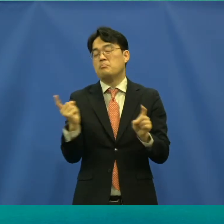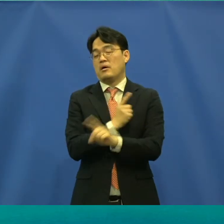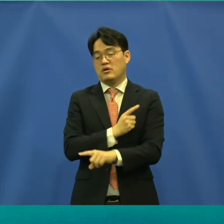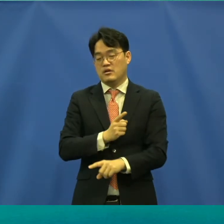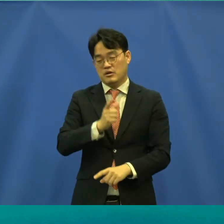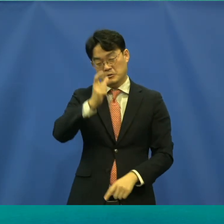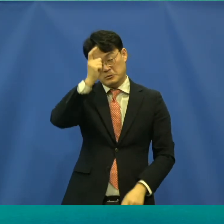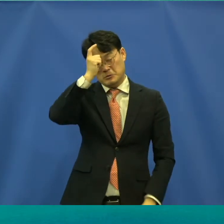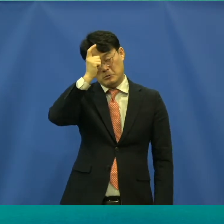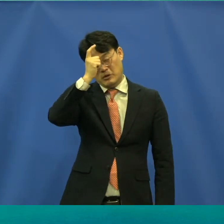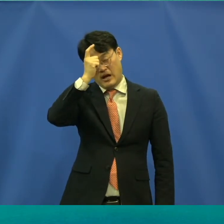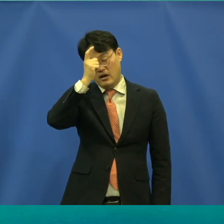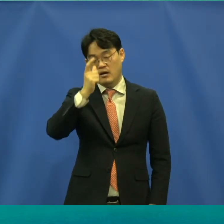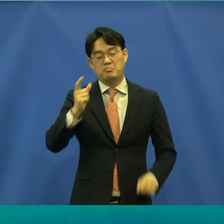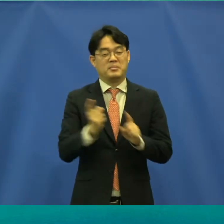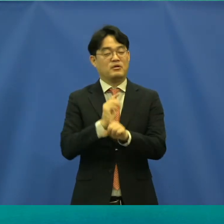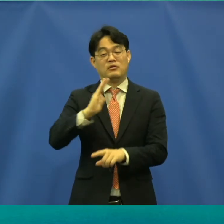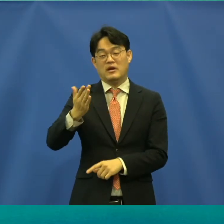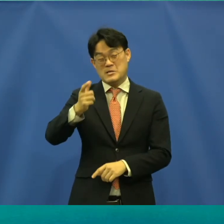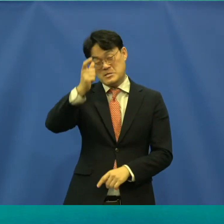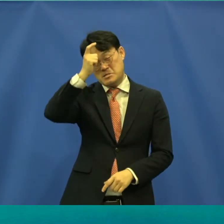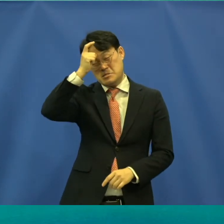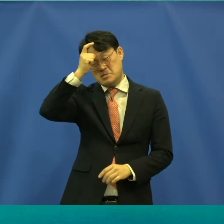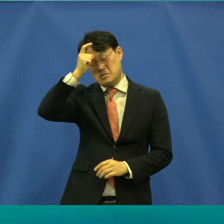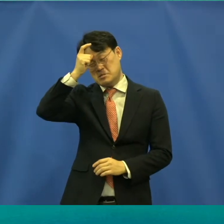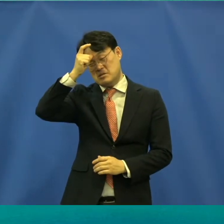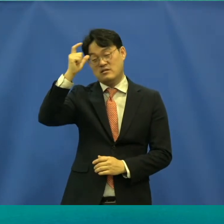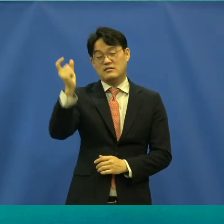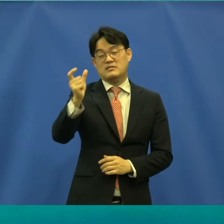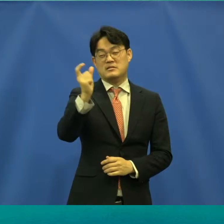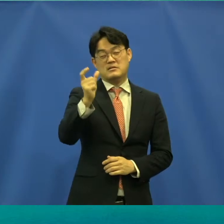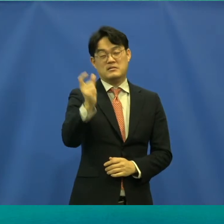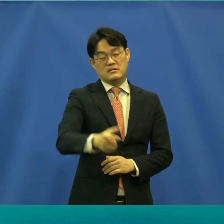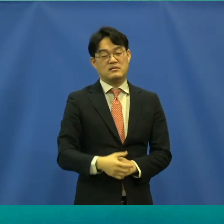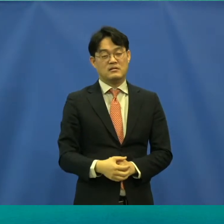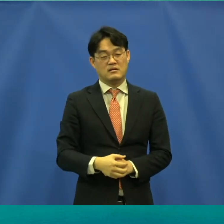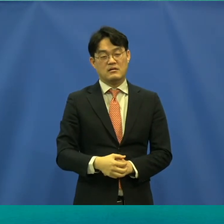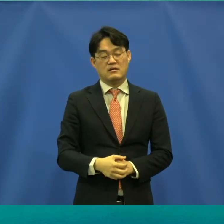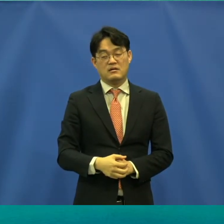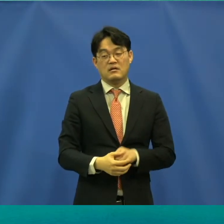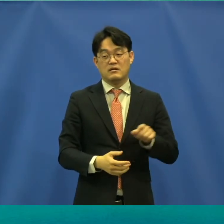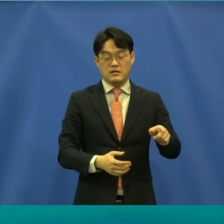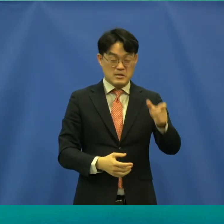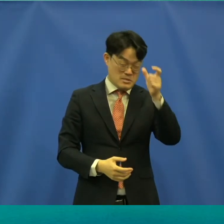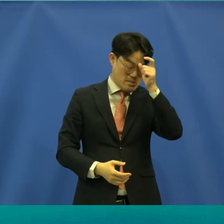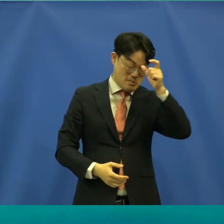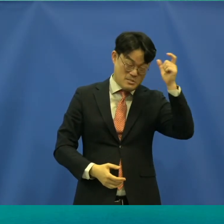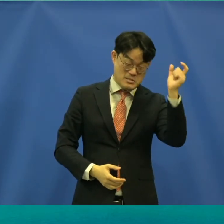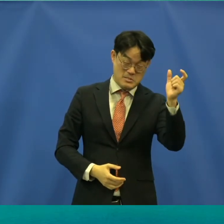그러나 여러분, 하나님은 요나보다 훨씬 더